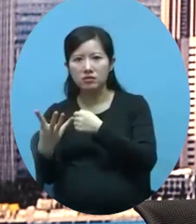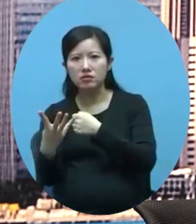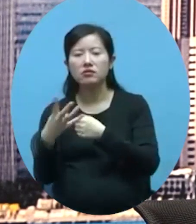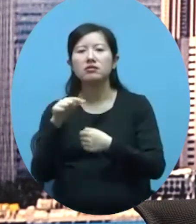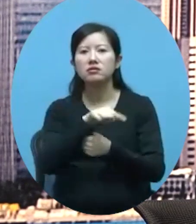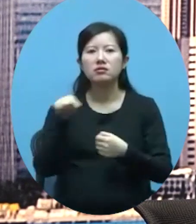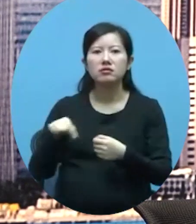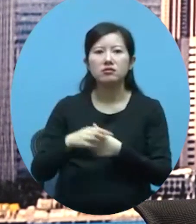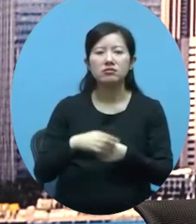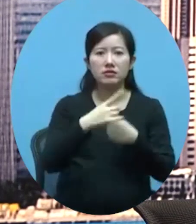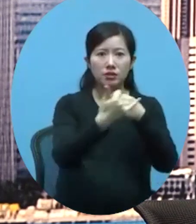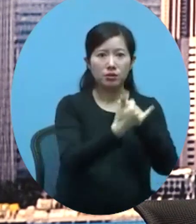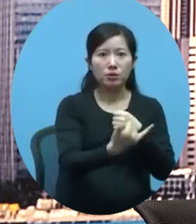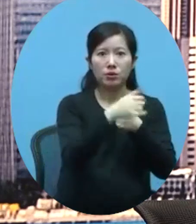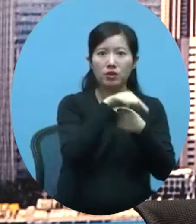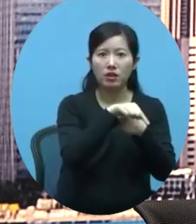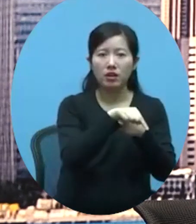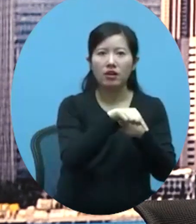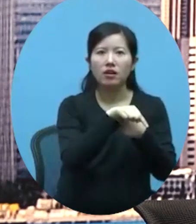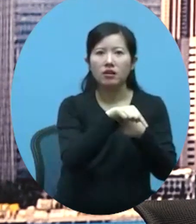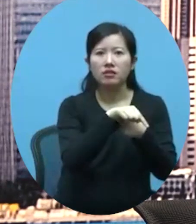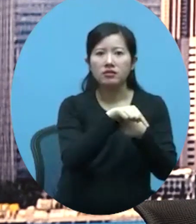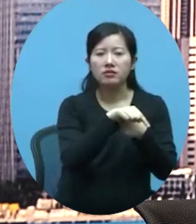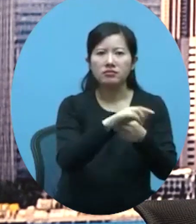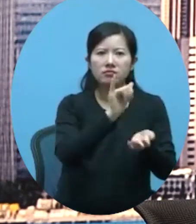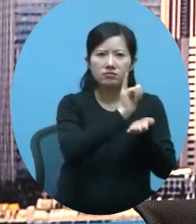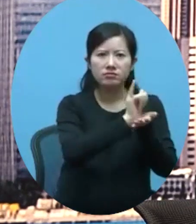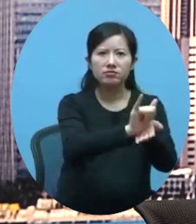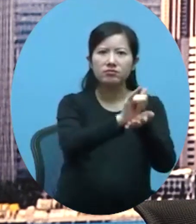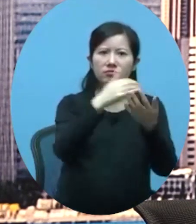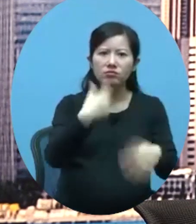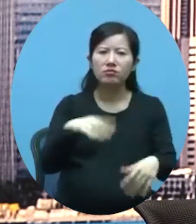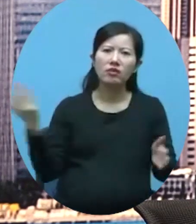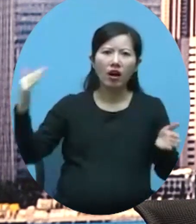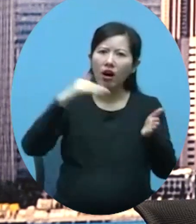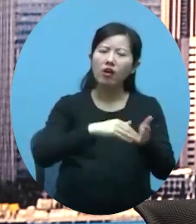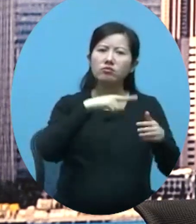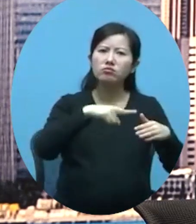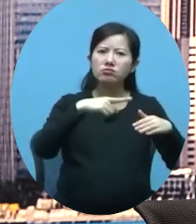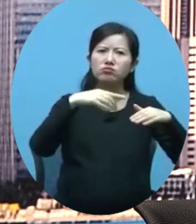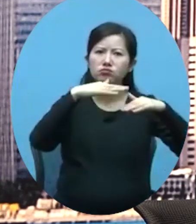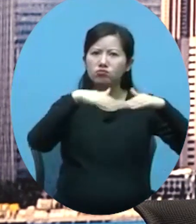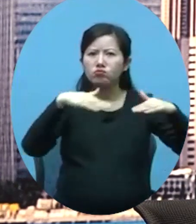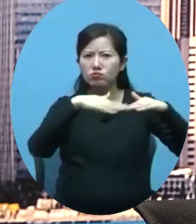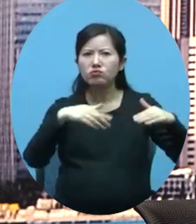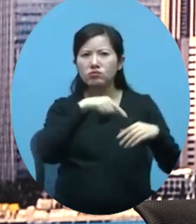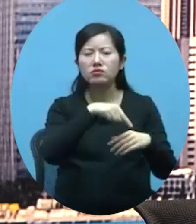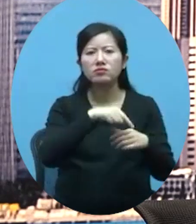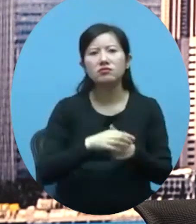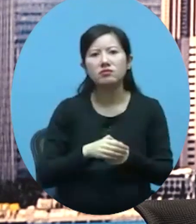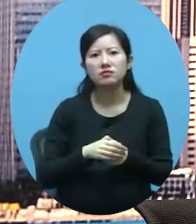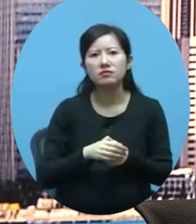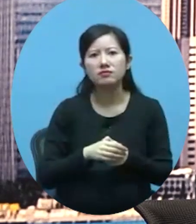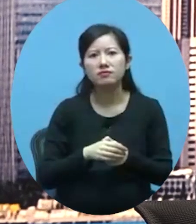第6位的确诊病人其实他入院之后情况都非常稳定其实